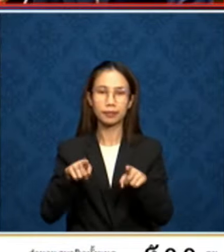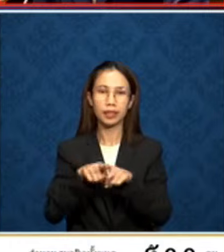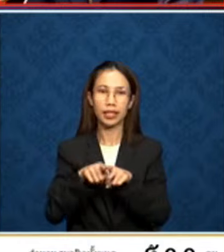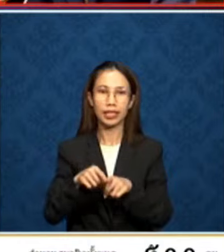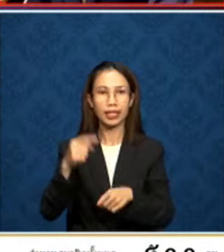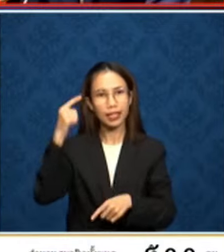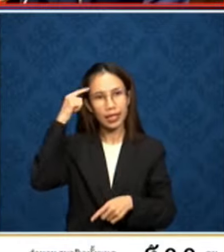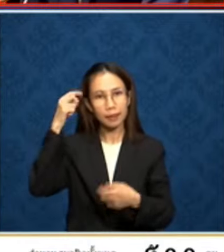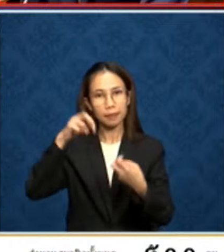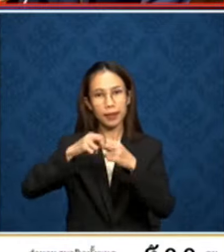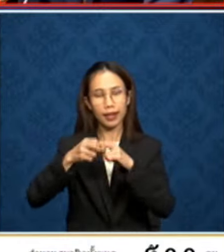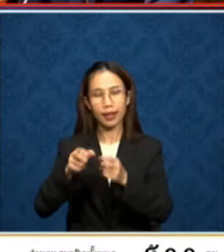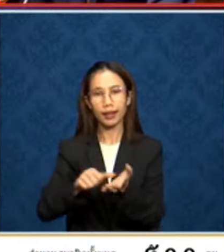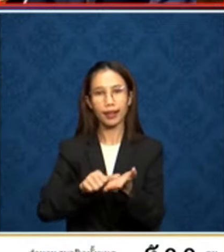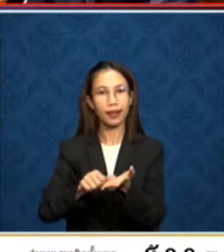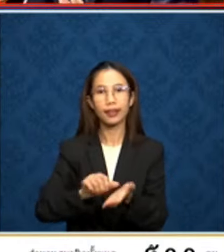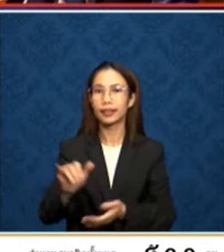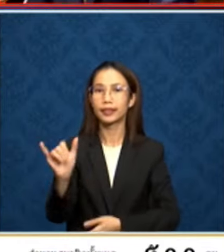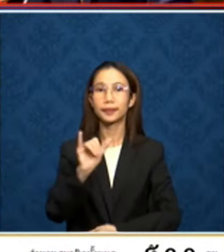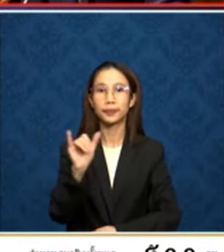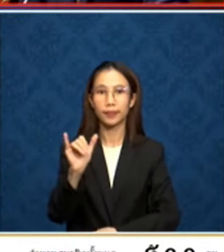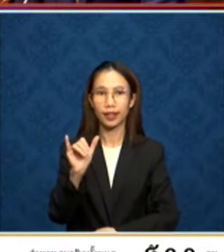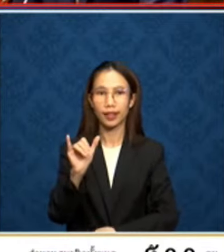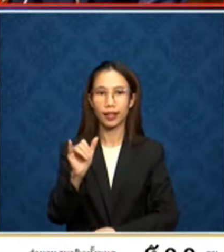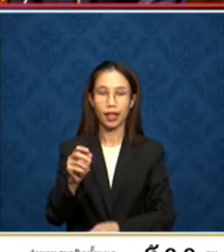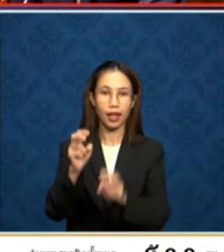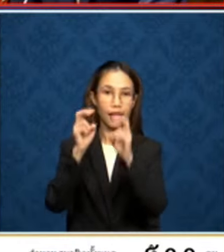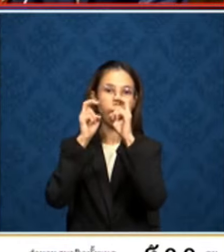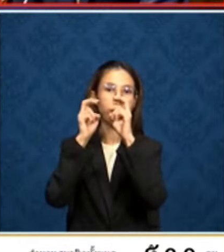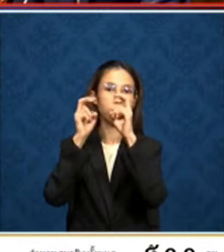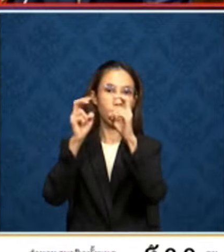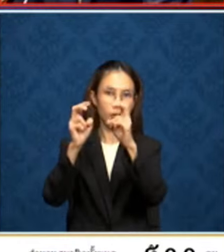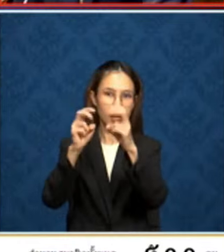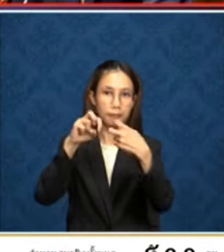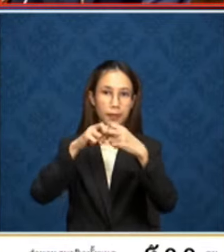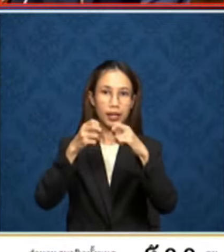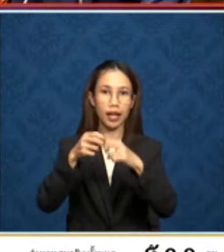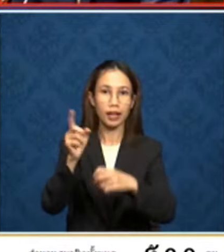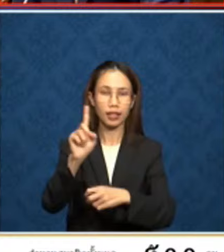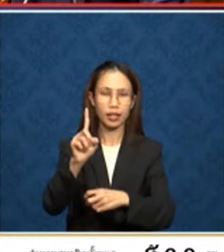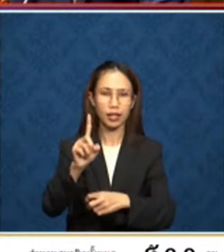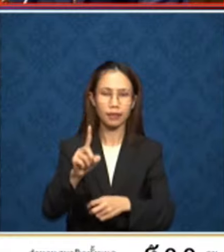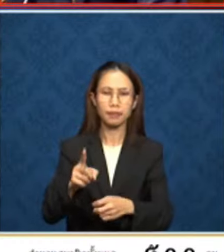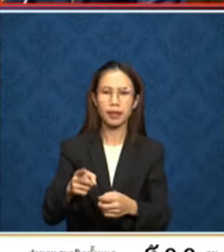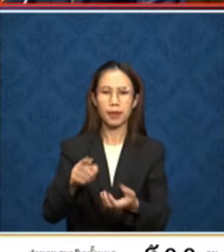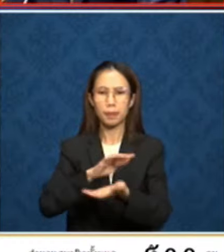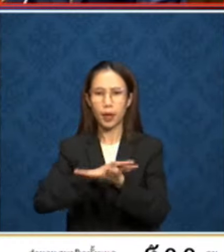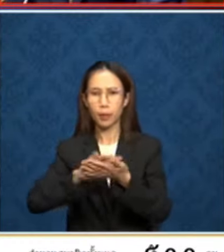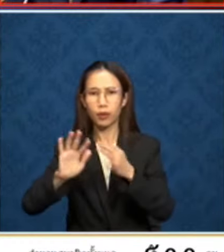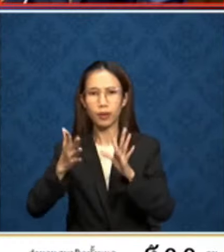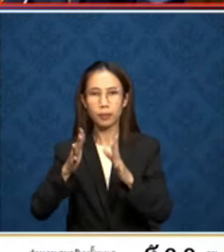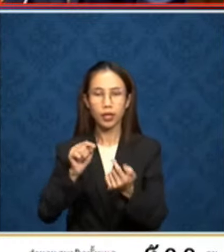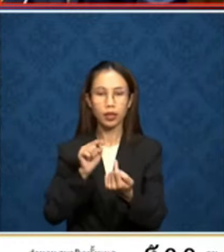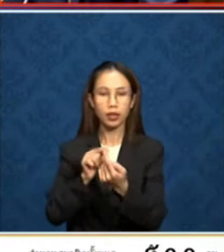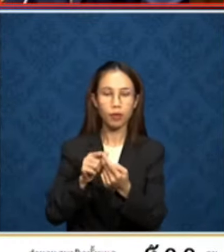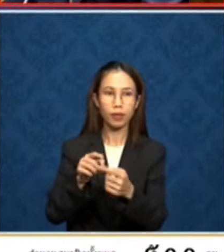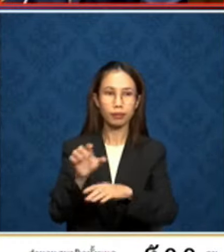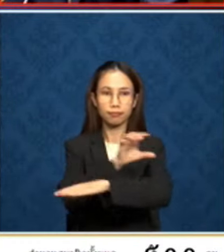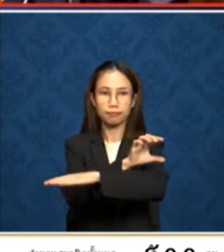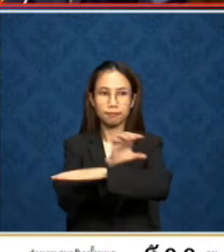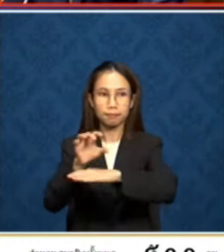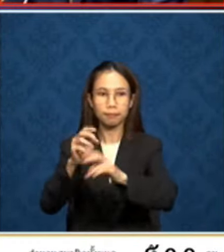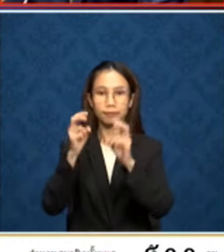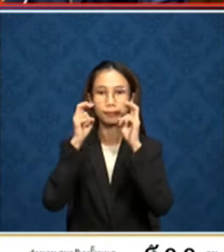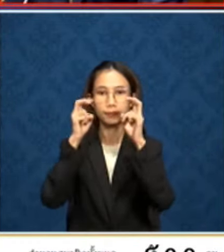สามารถแก้ไขปัญหานี้ได้ Airport Linkนะคะยังมีปัญหาในเรื่องของความไม่เป็นระเบียบของการเดินรถขนส่งมวล